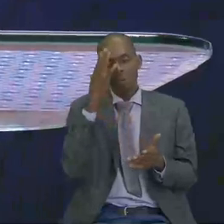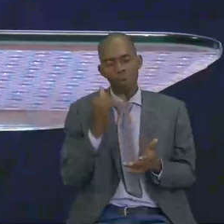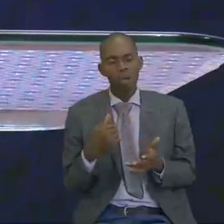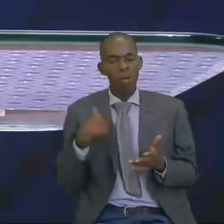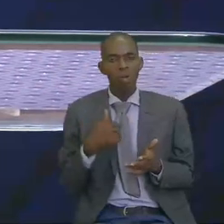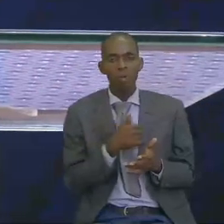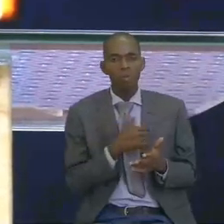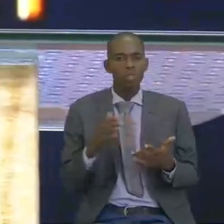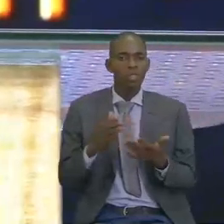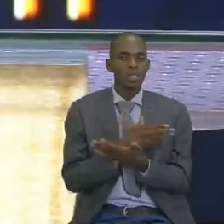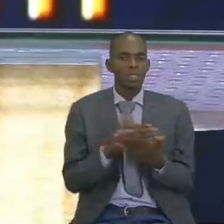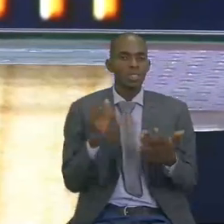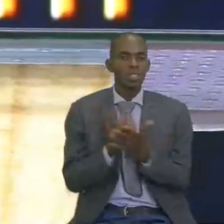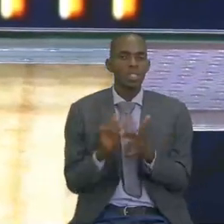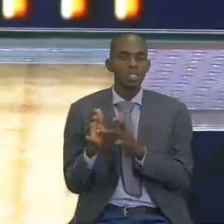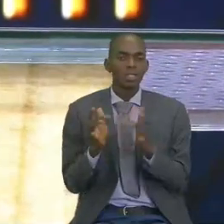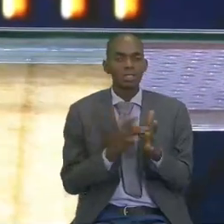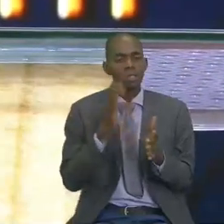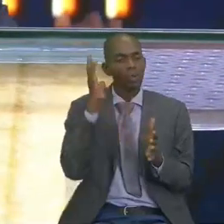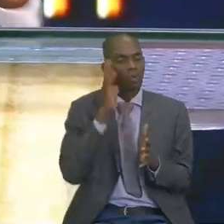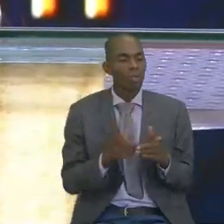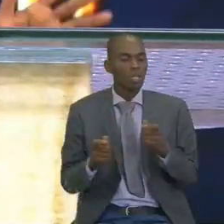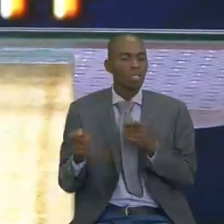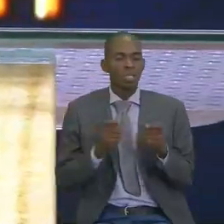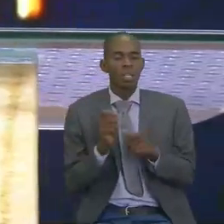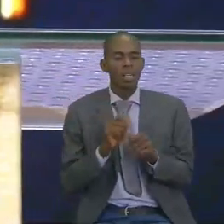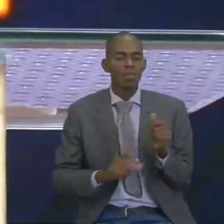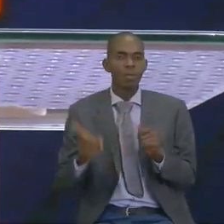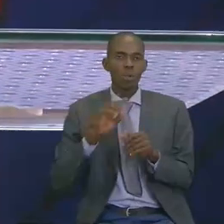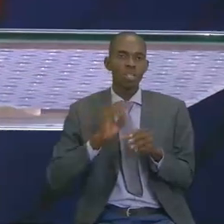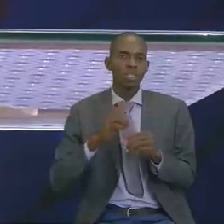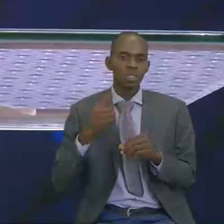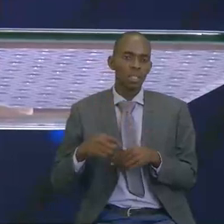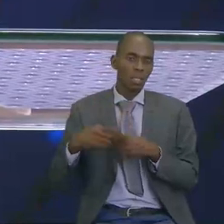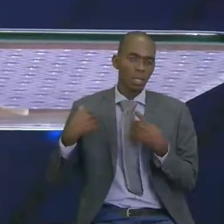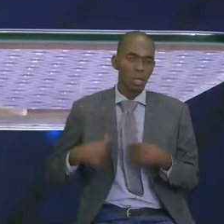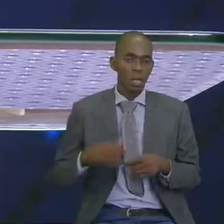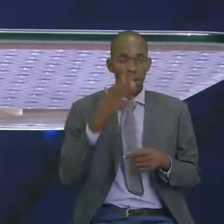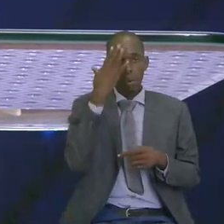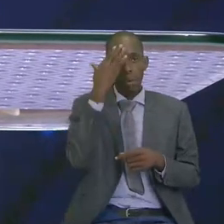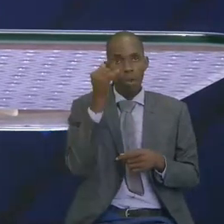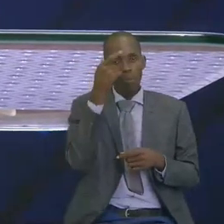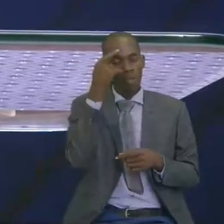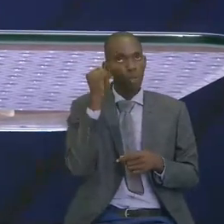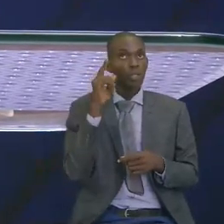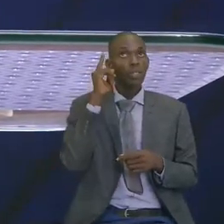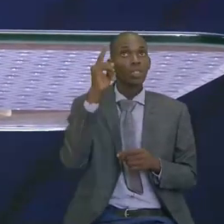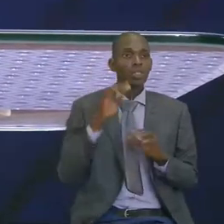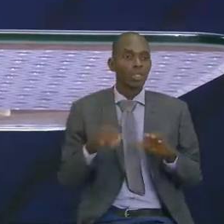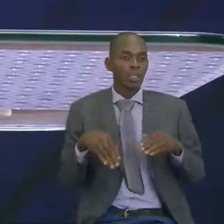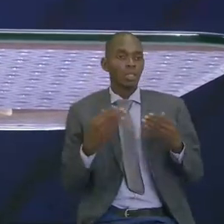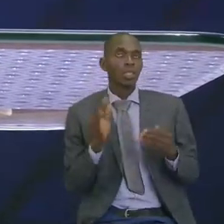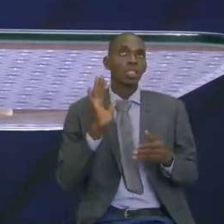C'est pourquoi nous chantons que Jésus va régner partout sur la terre parce qu'il est